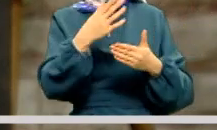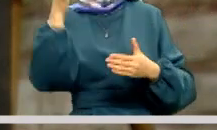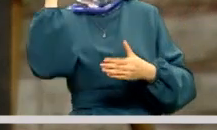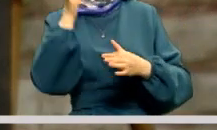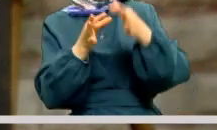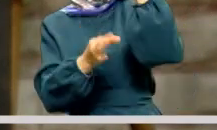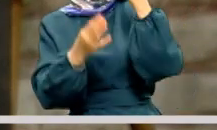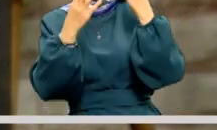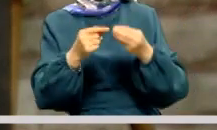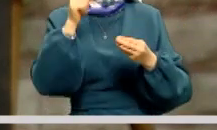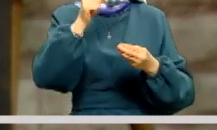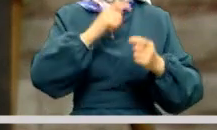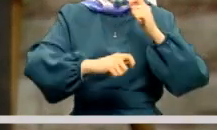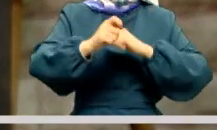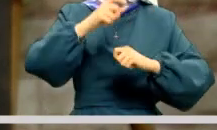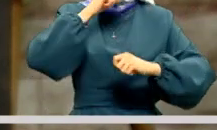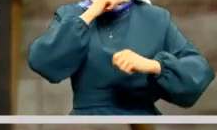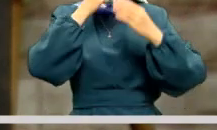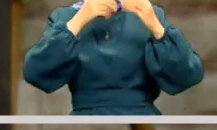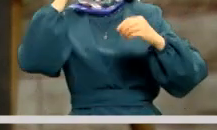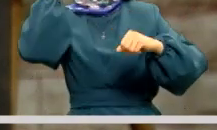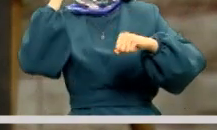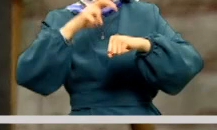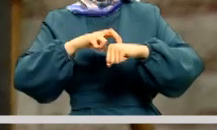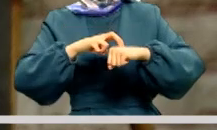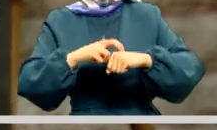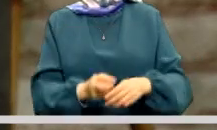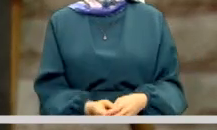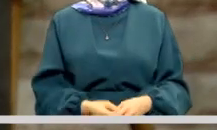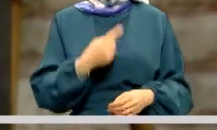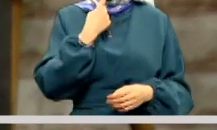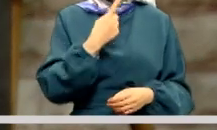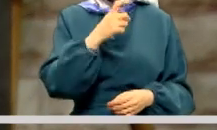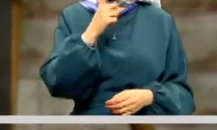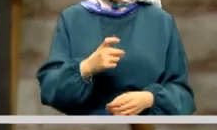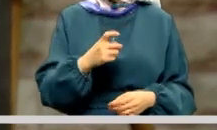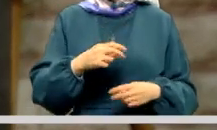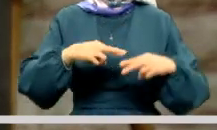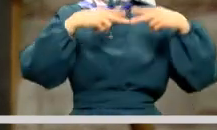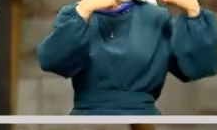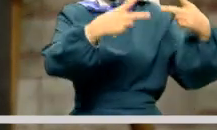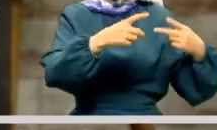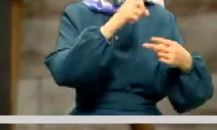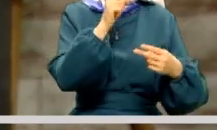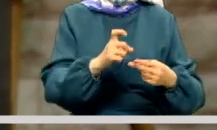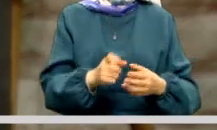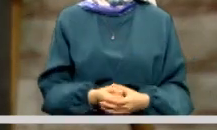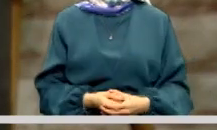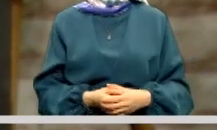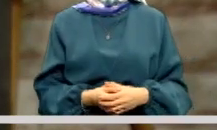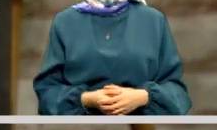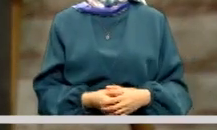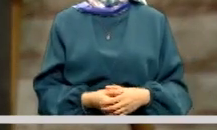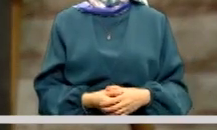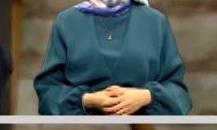bugünkü şu davranışımın yanlış olduğunu hatırlatıyor diyerek mi aktaracağız ya da Efendim